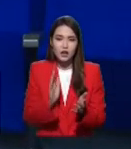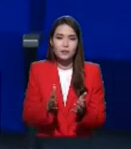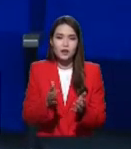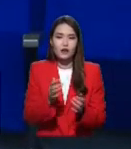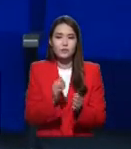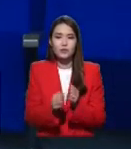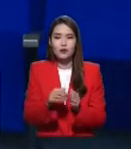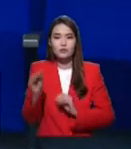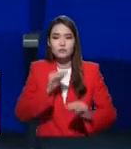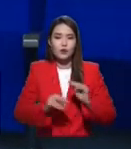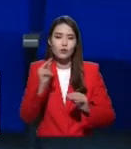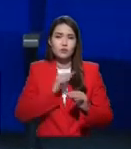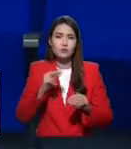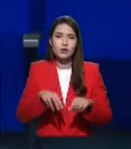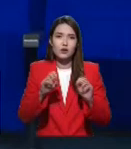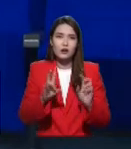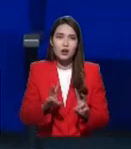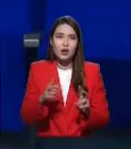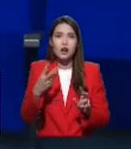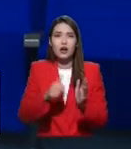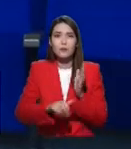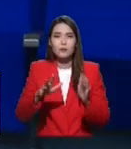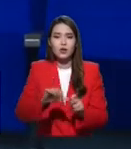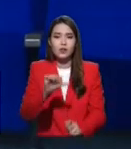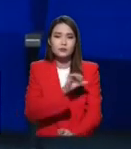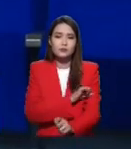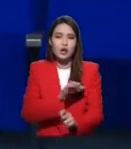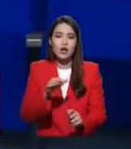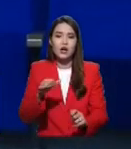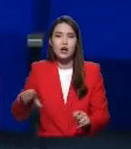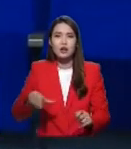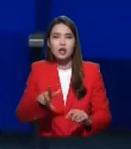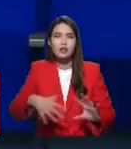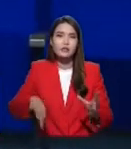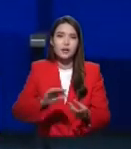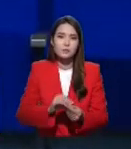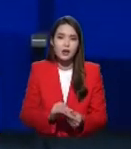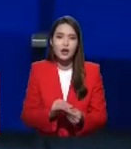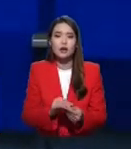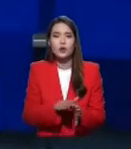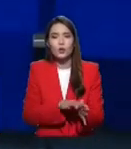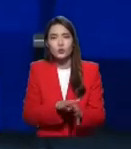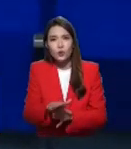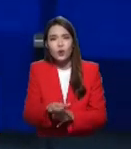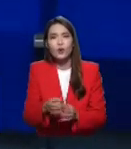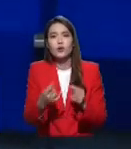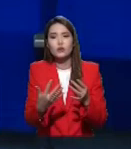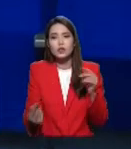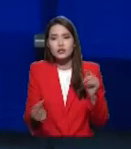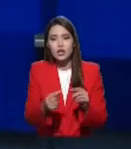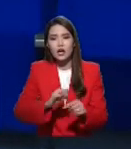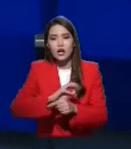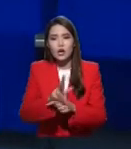жол соңғы 20 шақырым. Ол 64 шақырым Түркістан шәуілдер жолы. Барлығы толық реконструкция өтетін болады, және